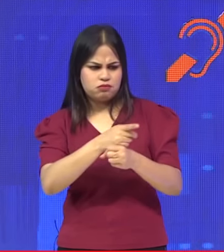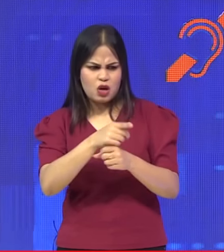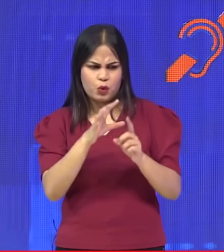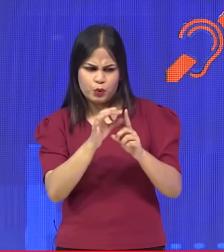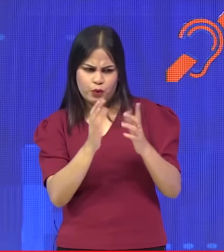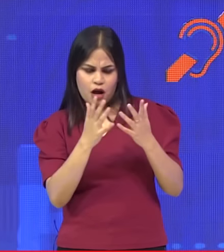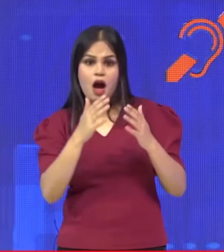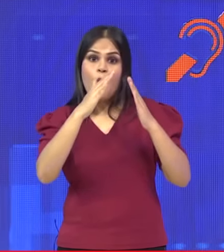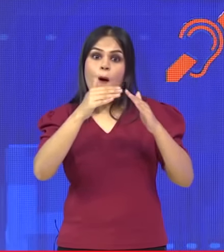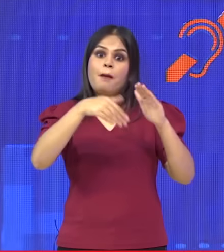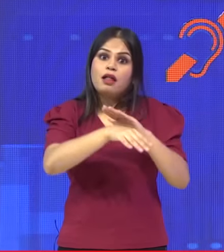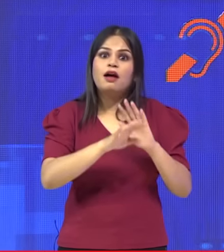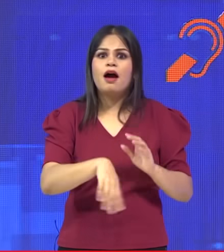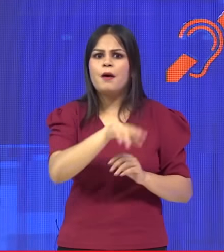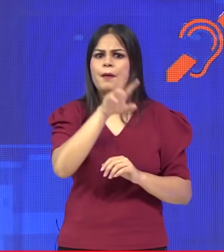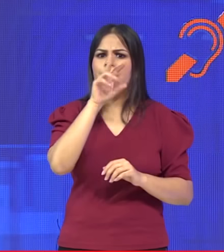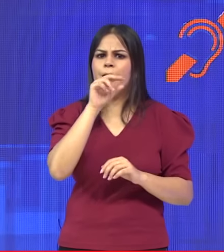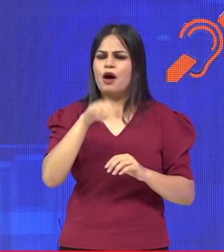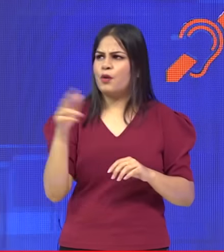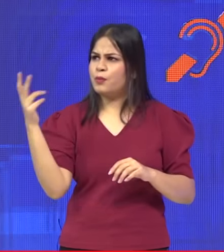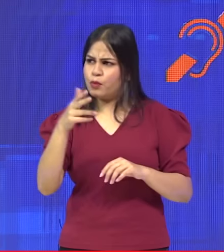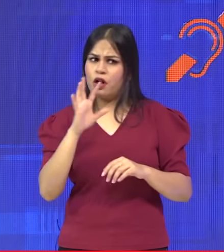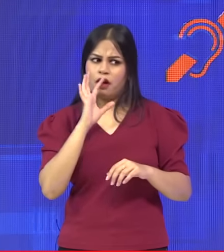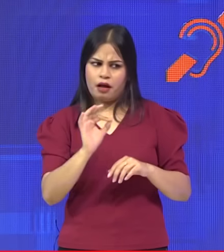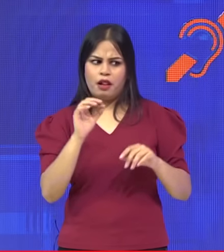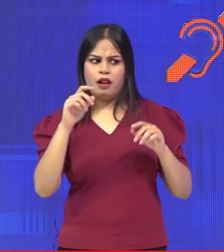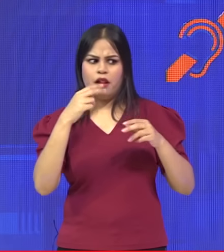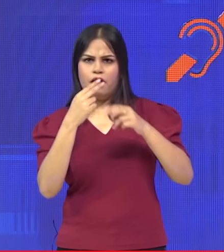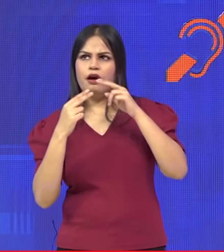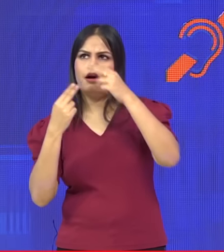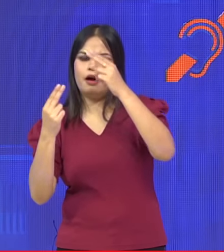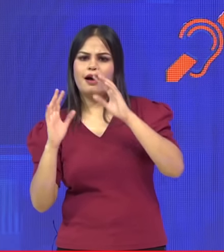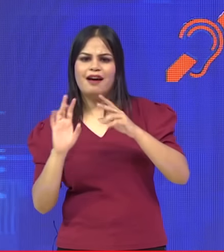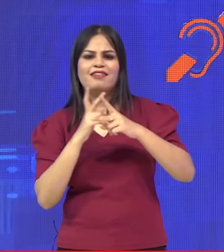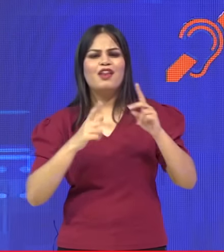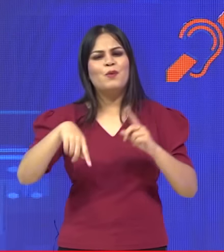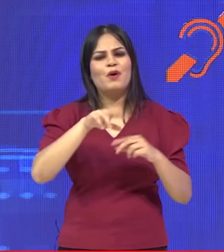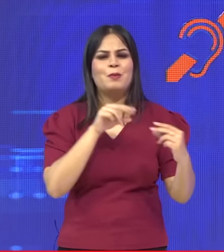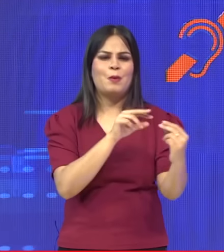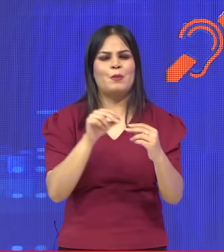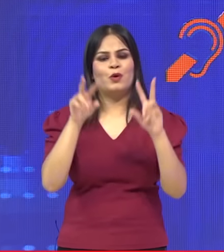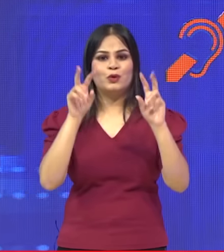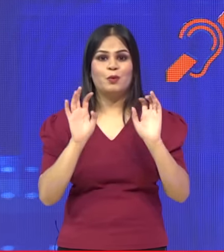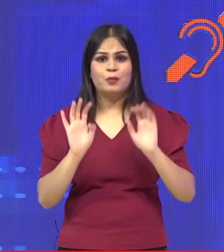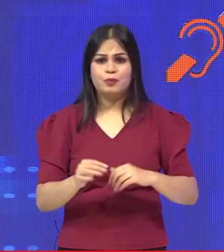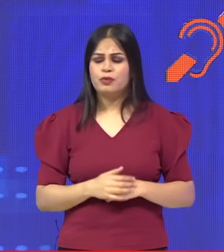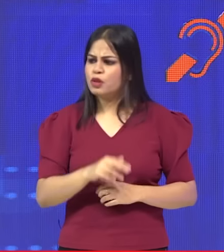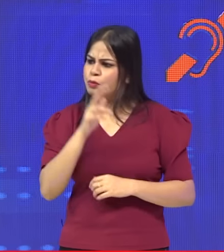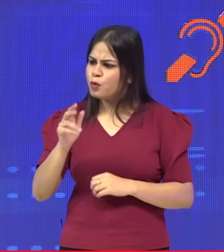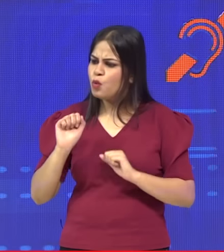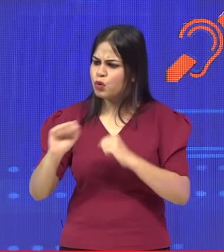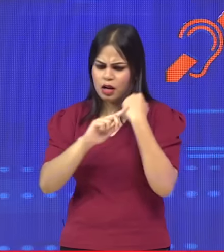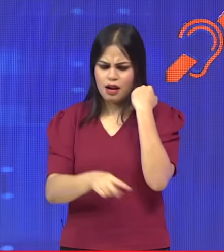कर रहा है और खुद अंदर घर के अंदर बोल देते हैं की यह फोटो इसके लिए का रही है की अपने मां-बाप का ध्यान रखो